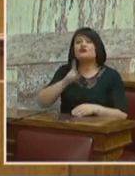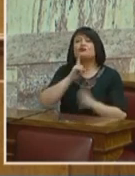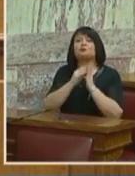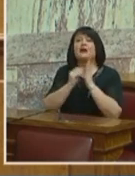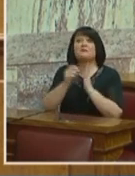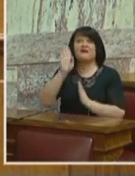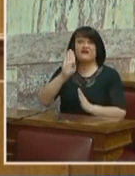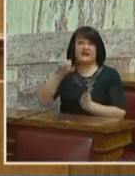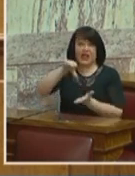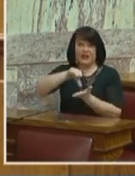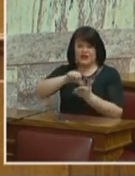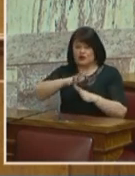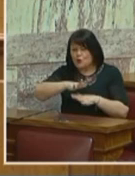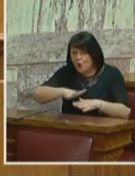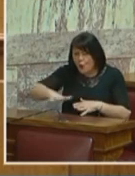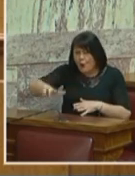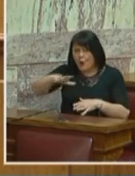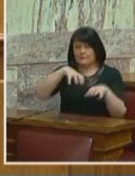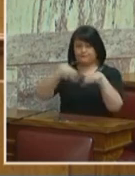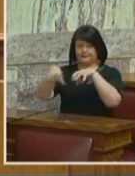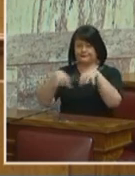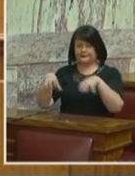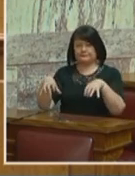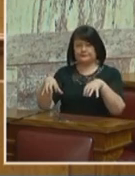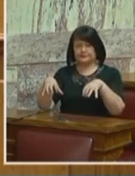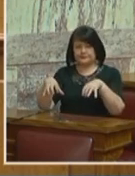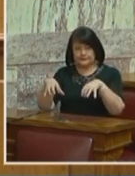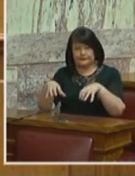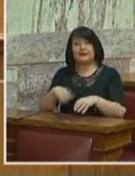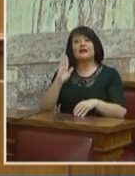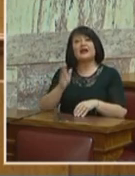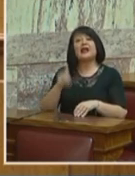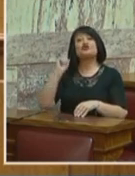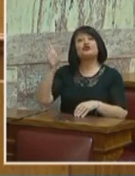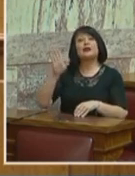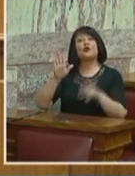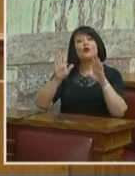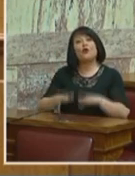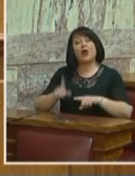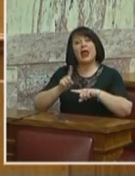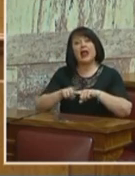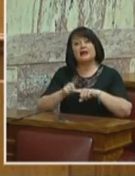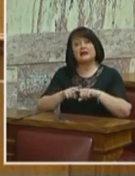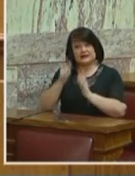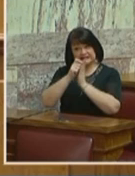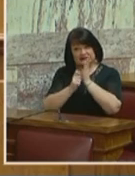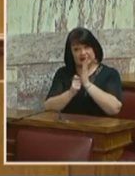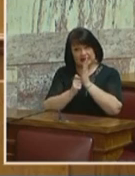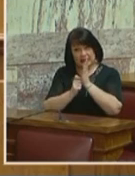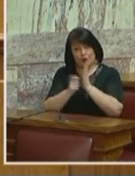Αθηνών, αλλά και τη δυνατότητα ψήφου στους Έλληνες του εξωτερικού που είναι εγγεγραμμένοι στους εκλογικούς καταλόγους.